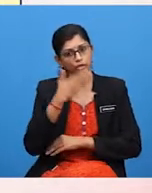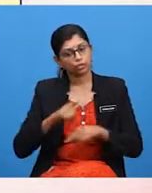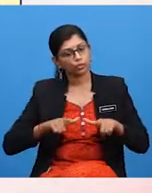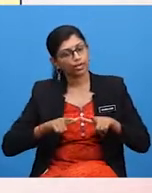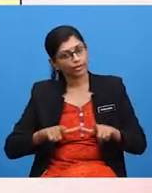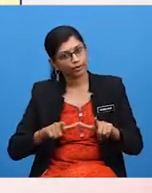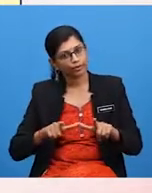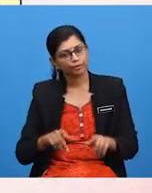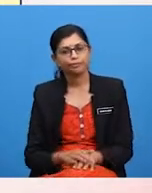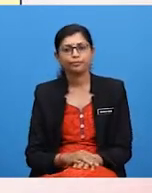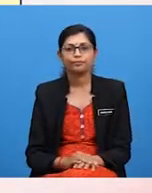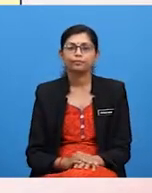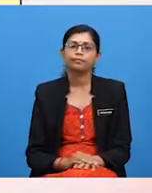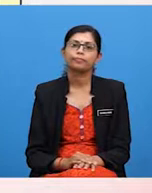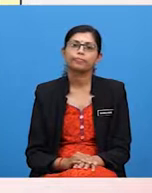berkayu.